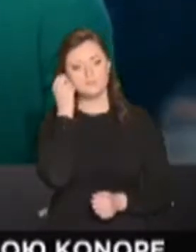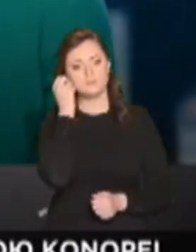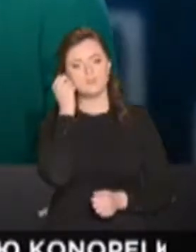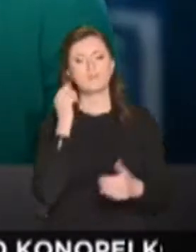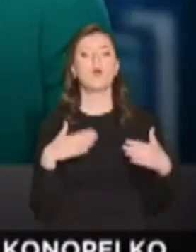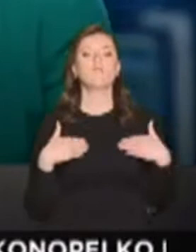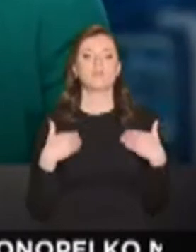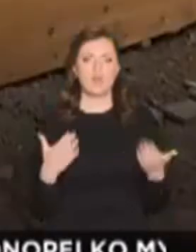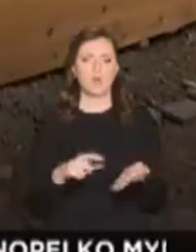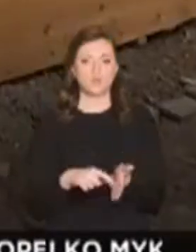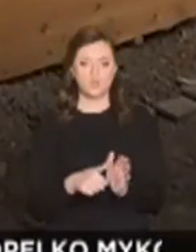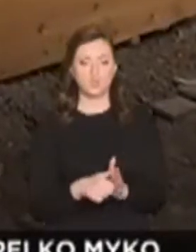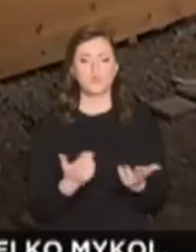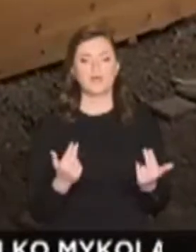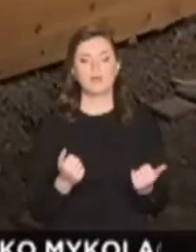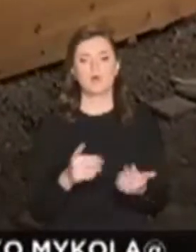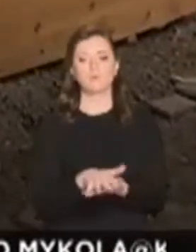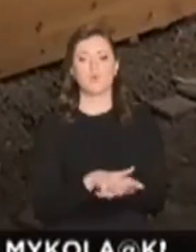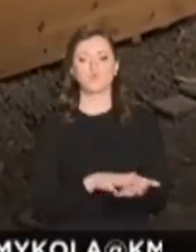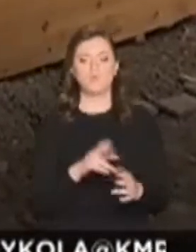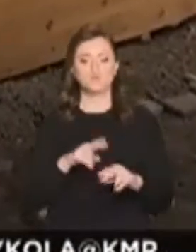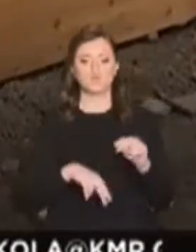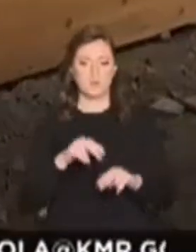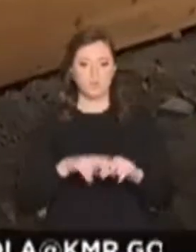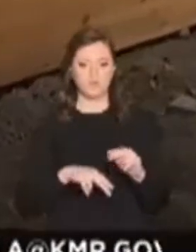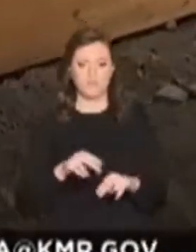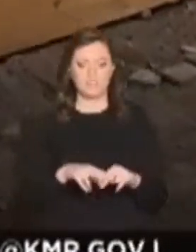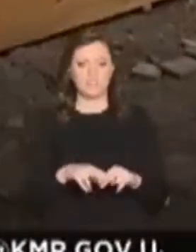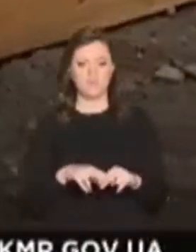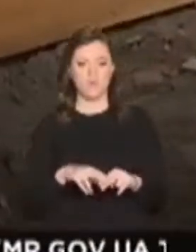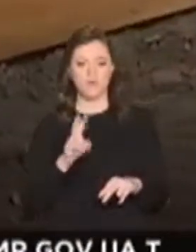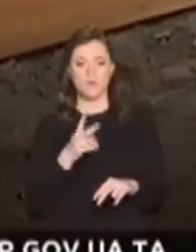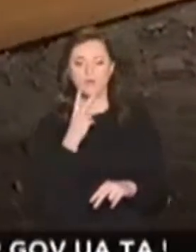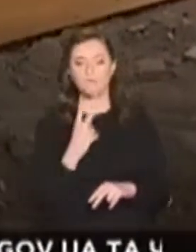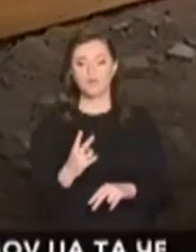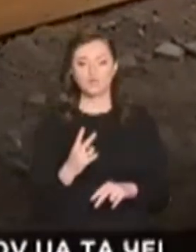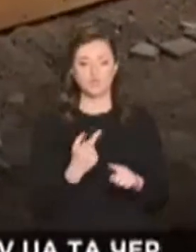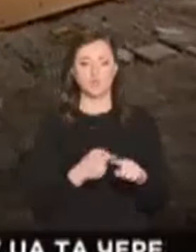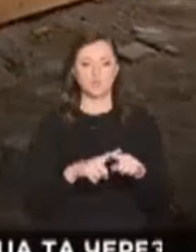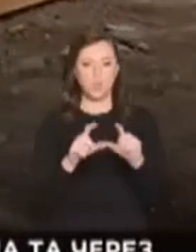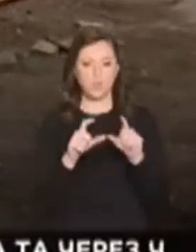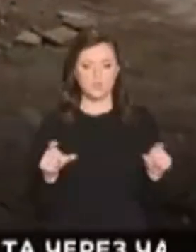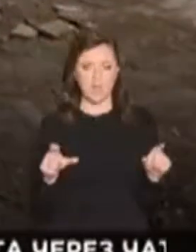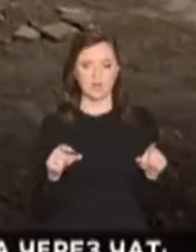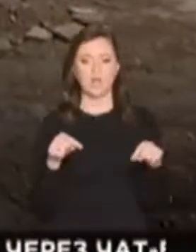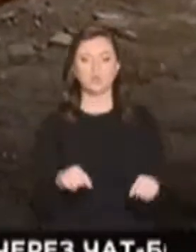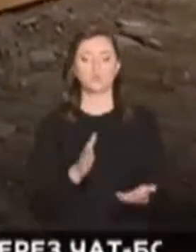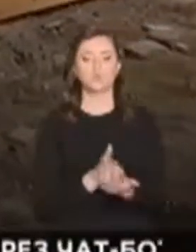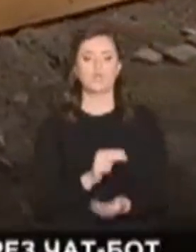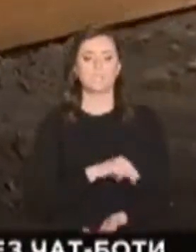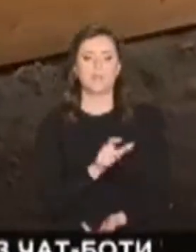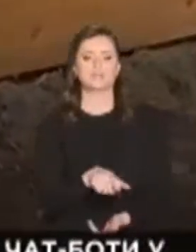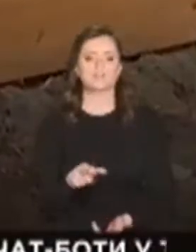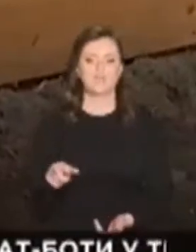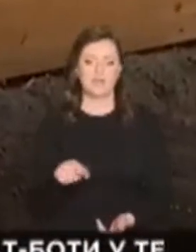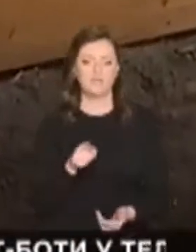Вітаю, студія. Так, продовжується будівництво, як бачите, цього закладу. Тут є працівники,